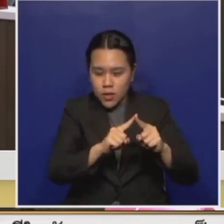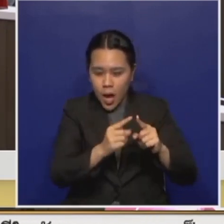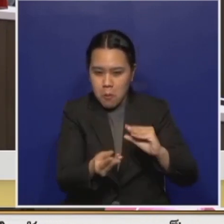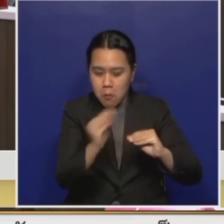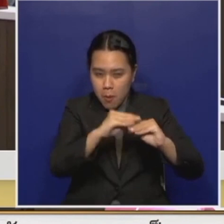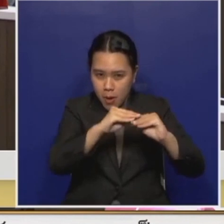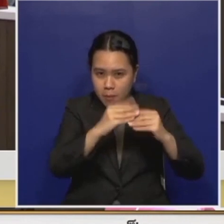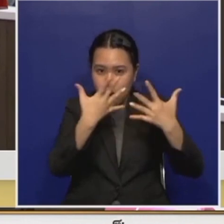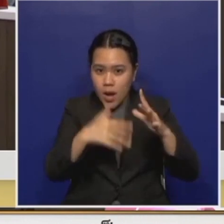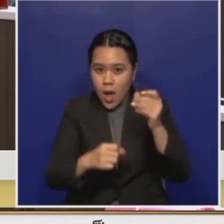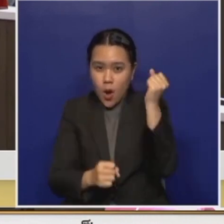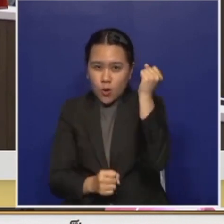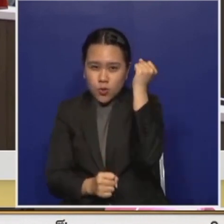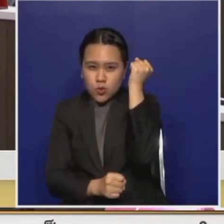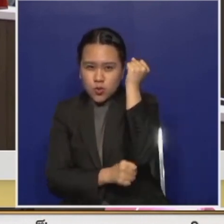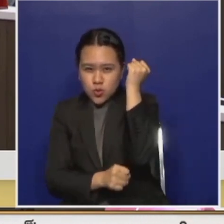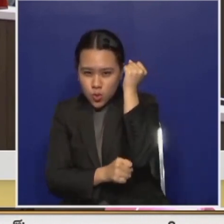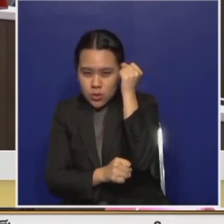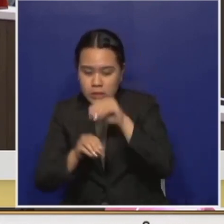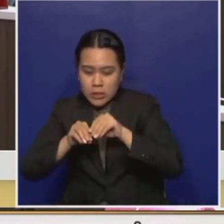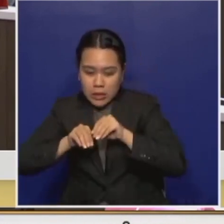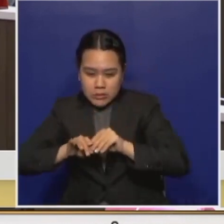ค่องๆไมเป็คนจิครัก็จนเทาเทียมกหมด